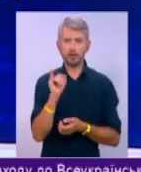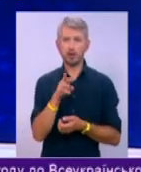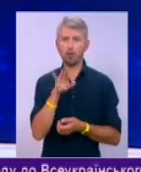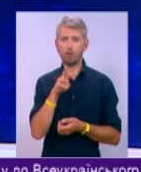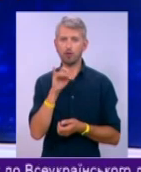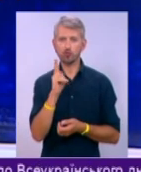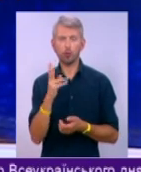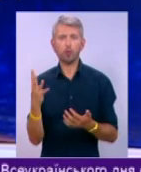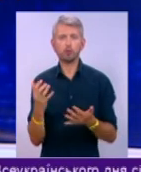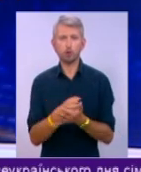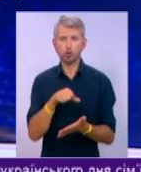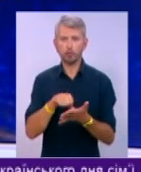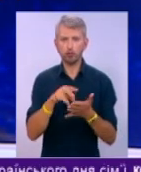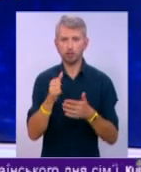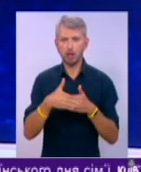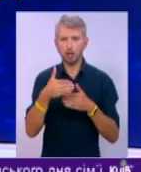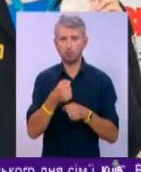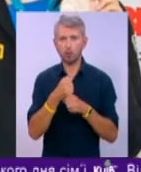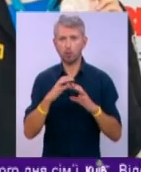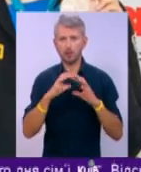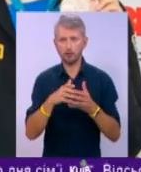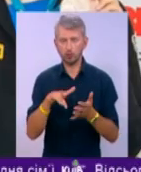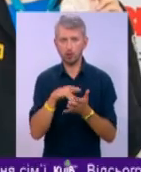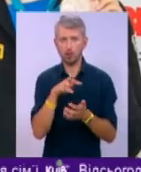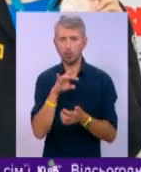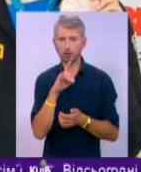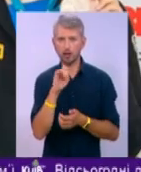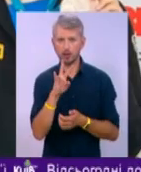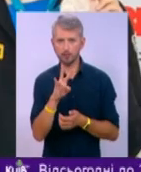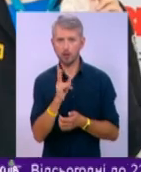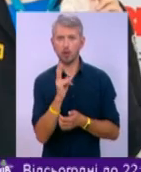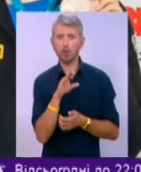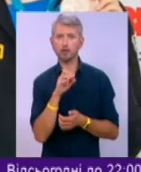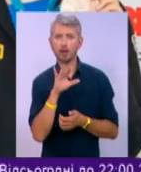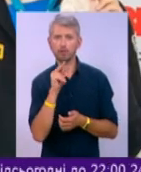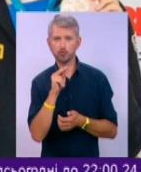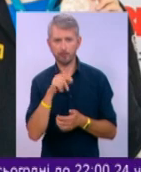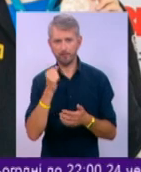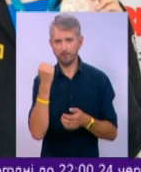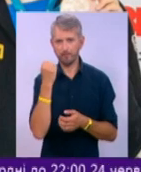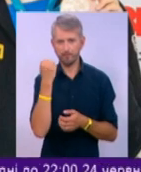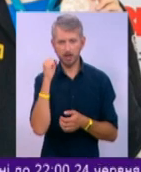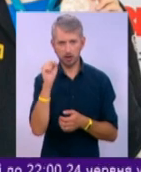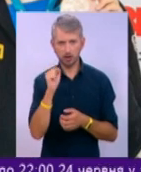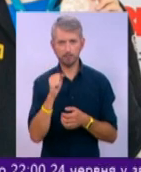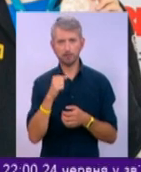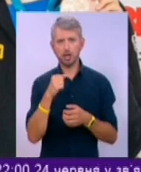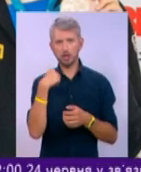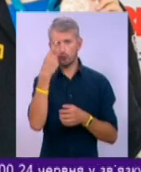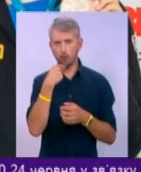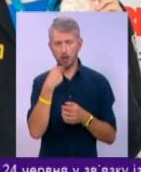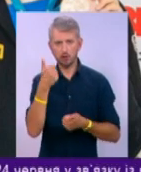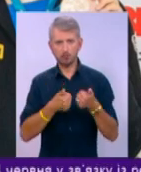Олег Омельчук успішно виступили на етапі Кубка світу у Мюнхені. Олена Костевич впевнено виграла індивідуальні змагання зі стрільби